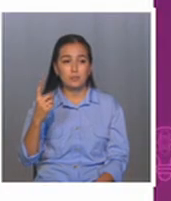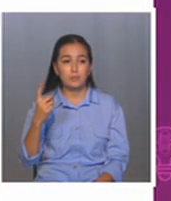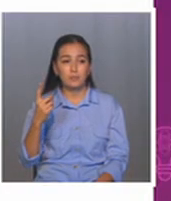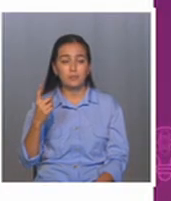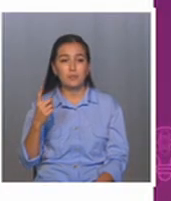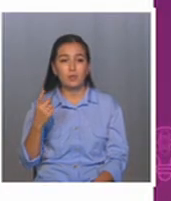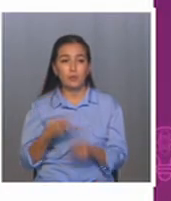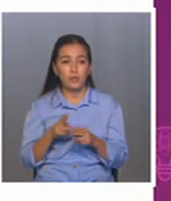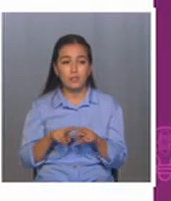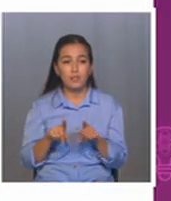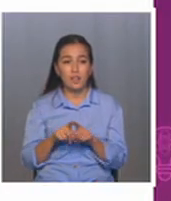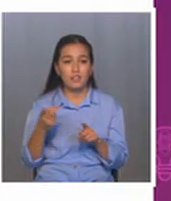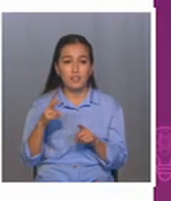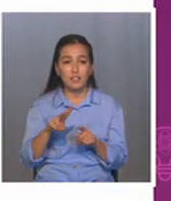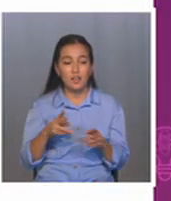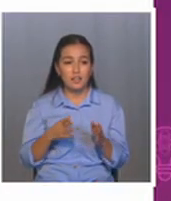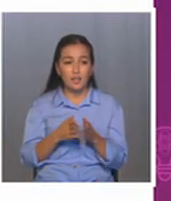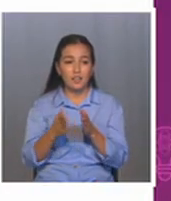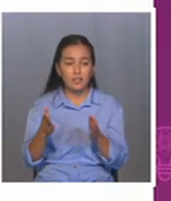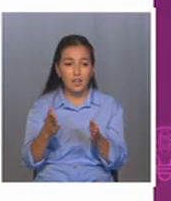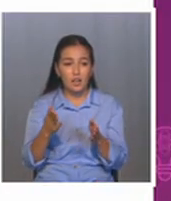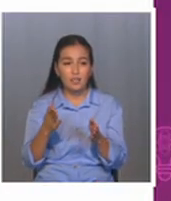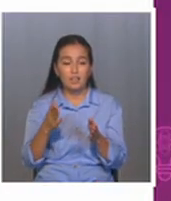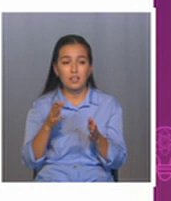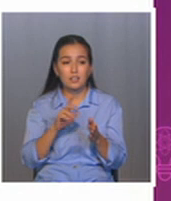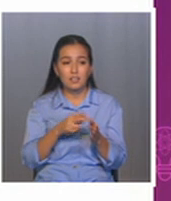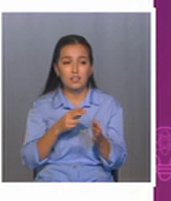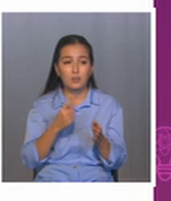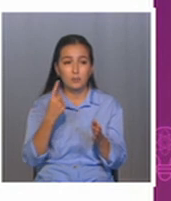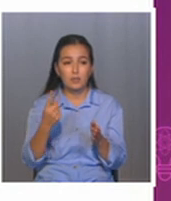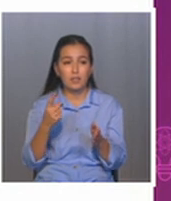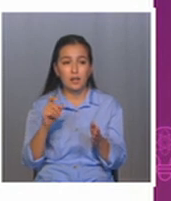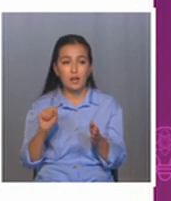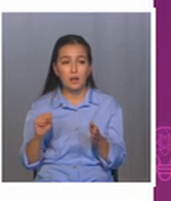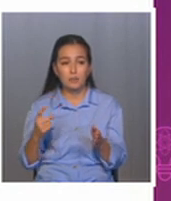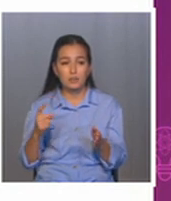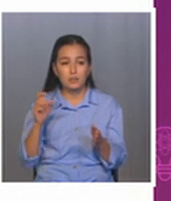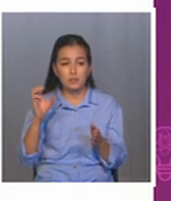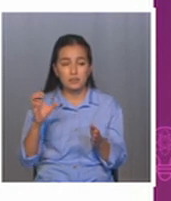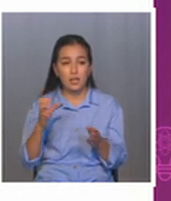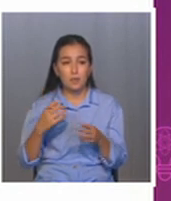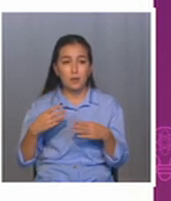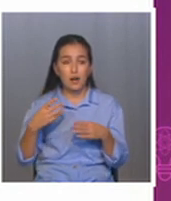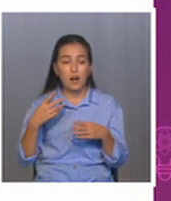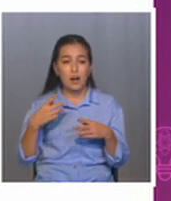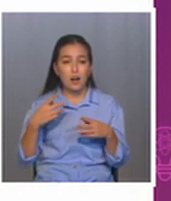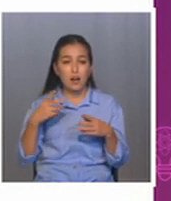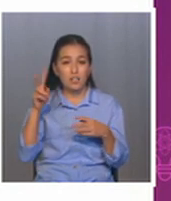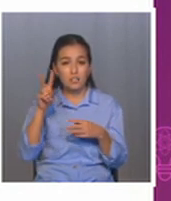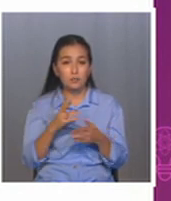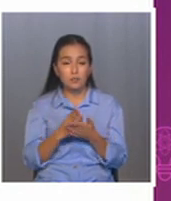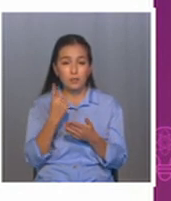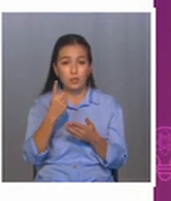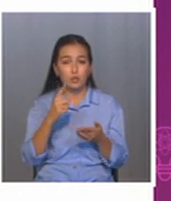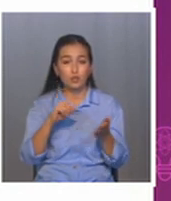екі диагоналі Б, Д1 және А1, С параллелограмм болғандықтан бір нүктеде қиылсады да